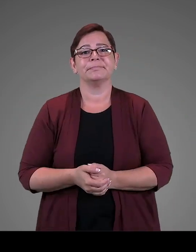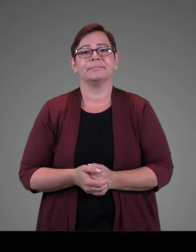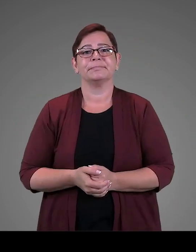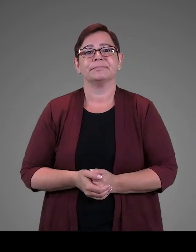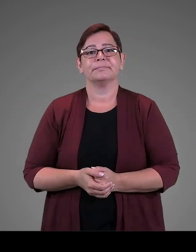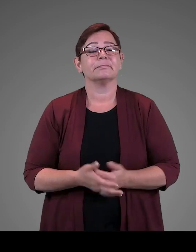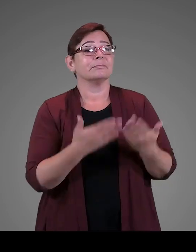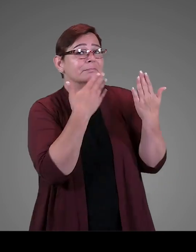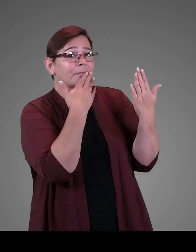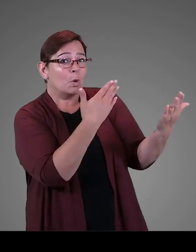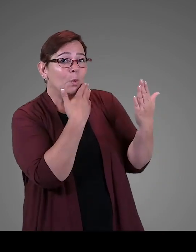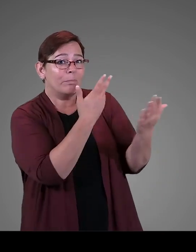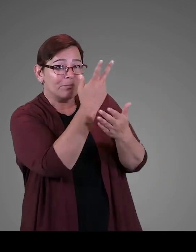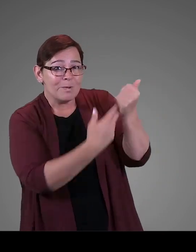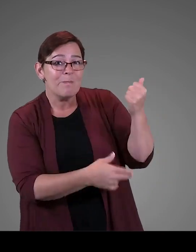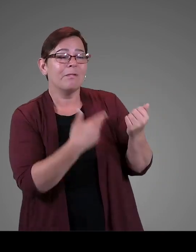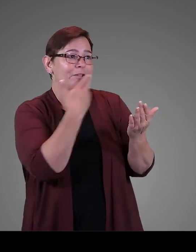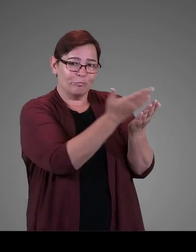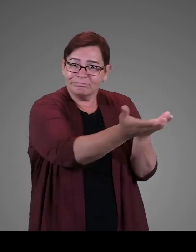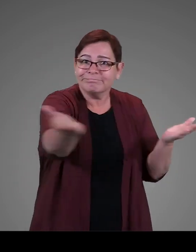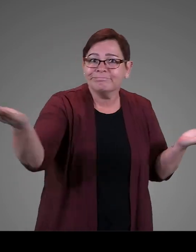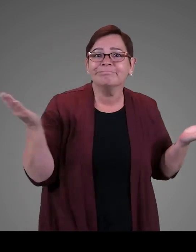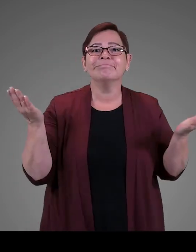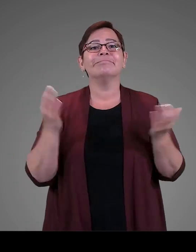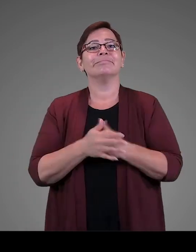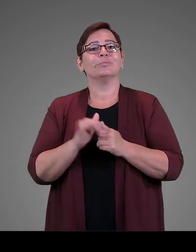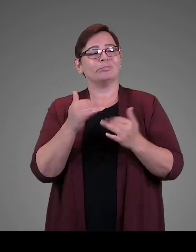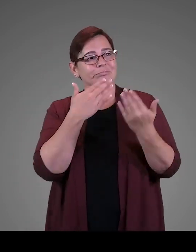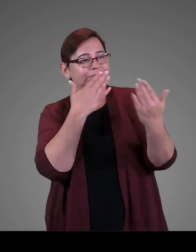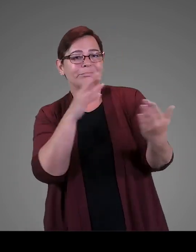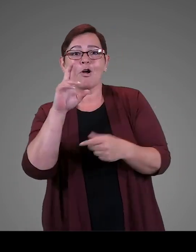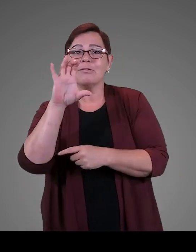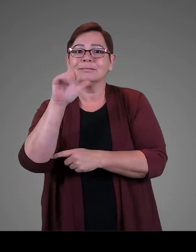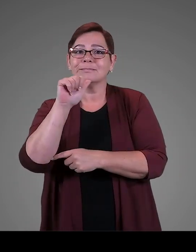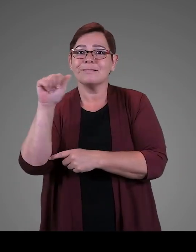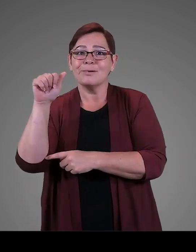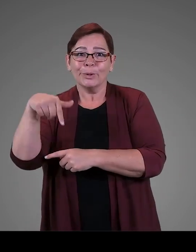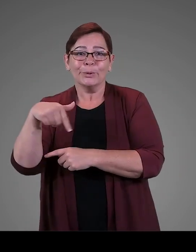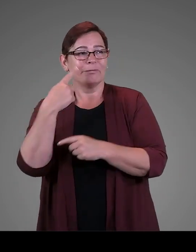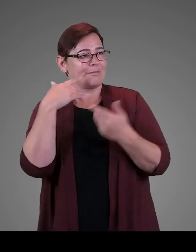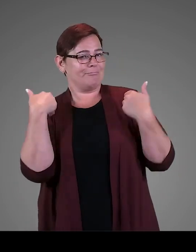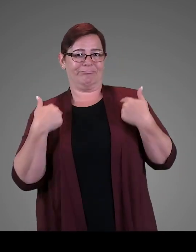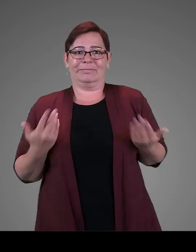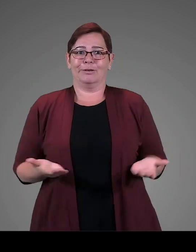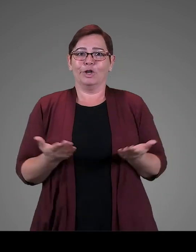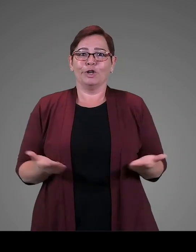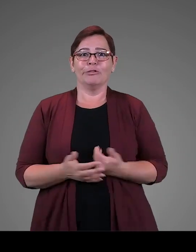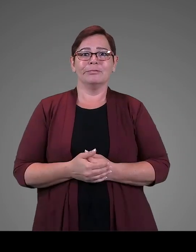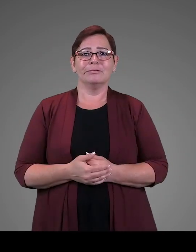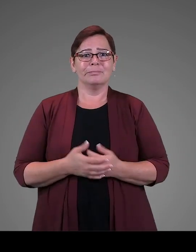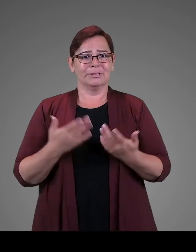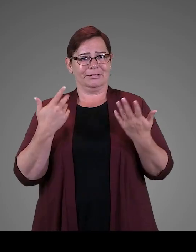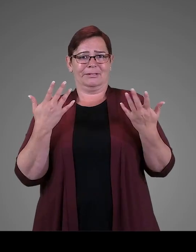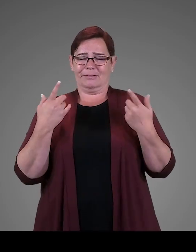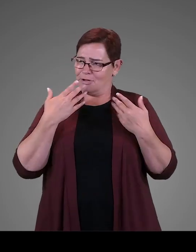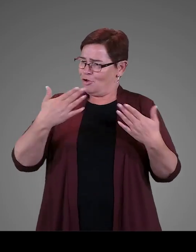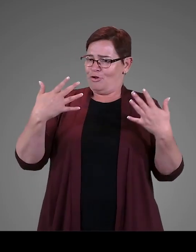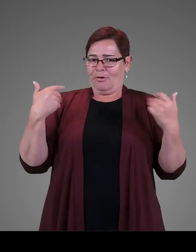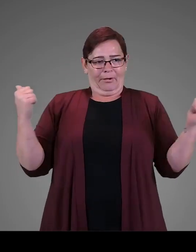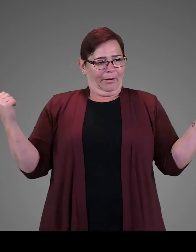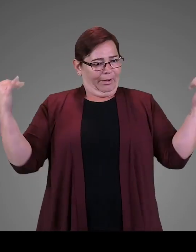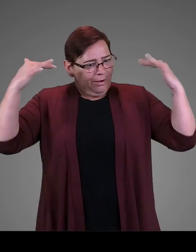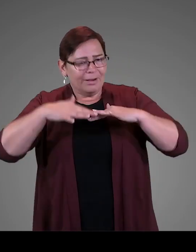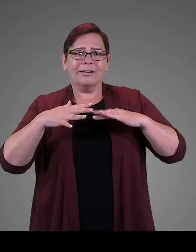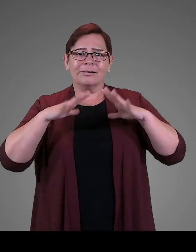OK, donc, merci à vous deux aussi et à vous tous et à tous. Et aussi à RSAQ de nous avoir convenus